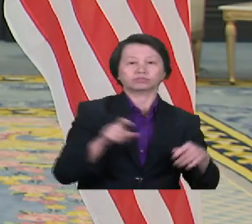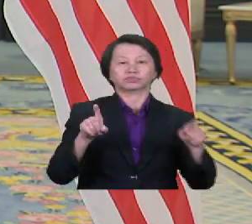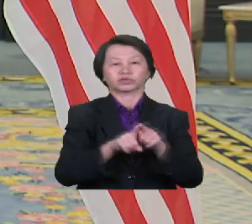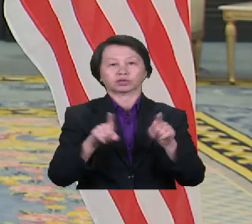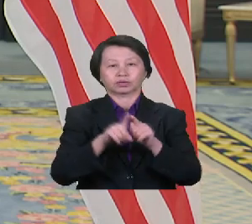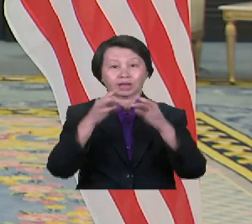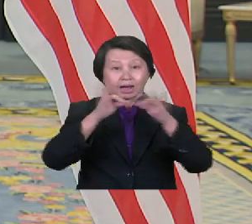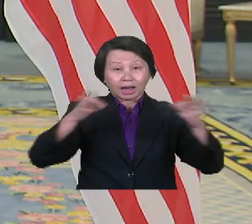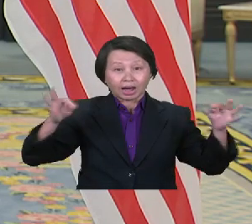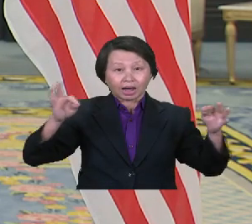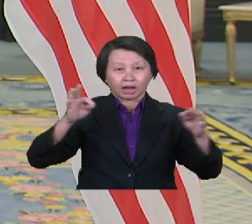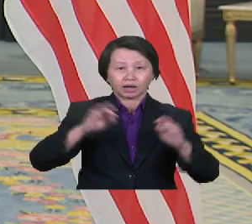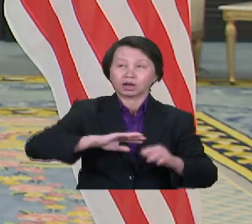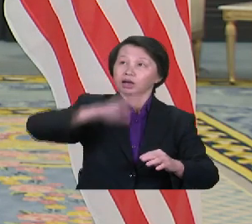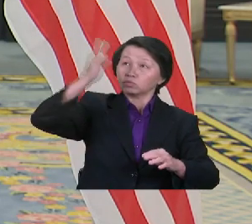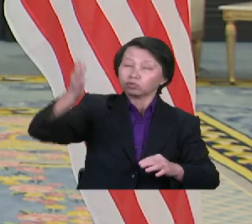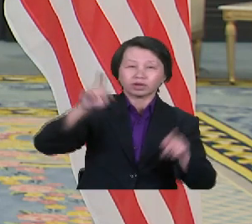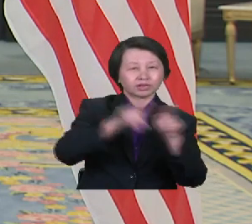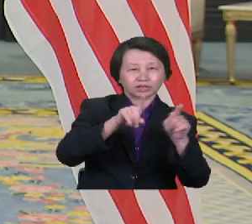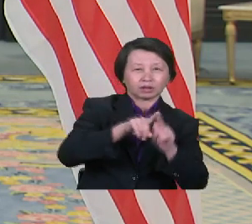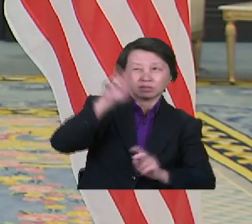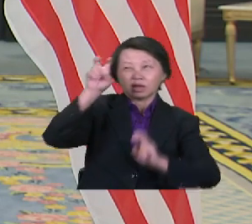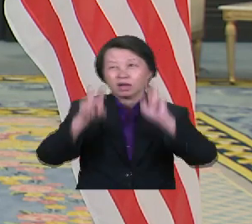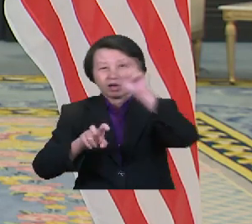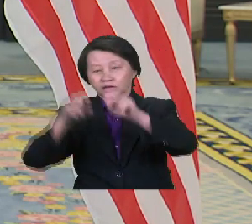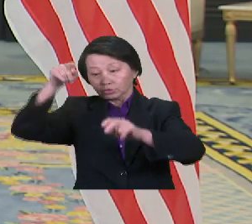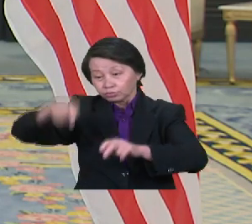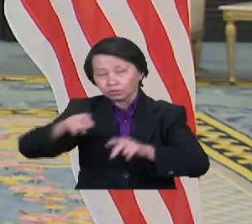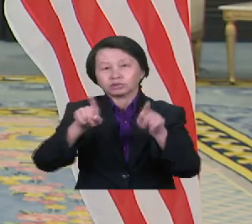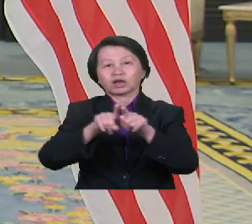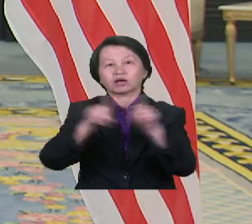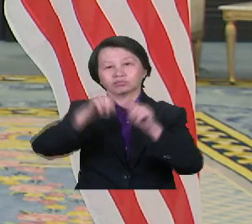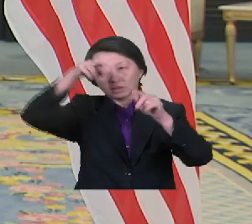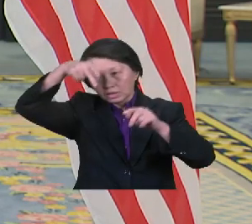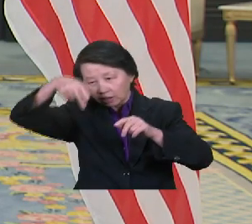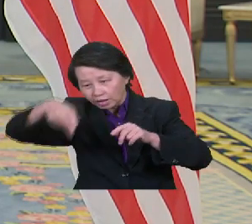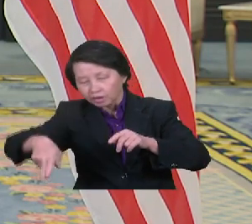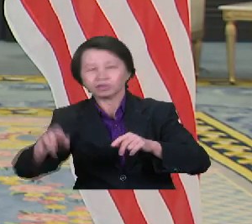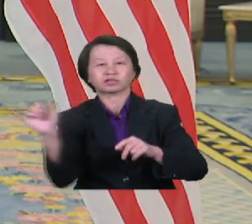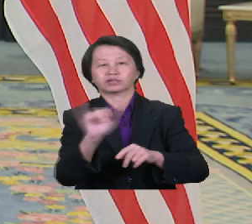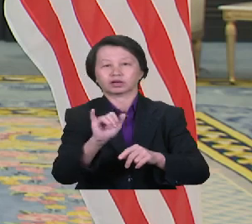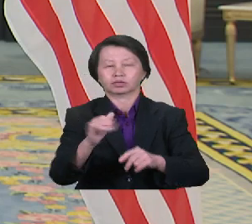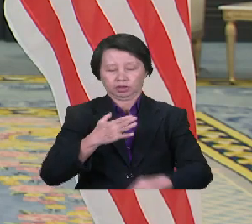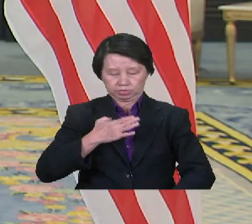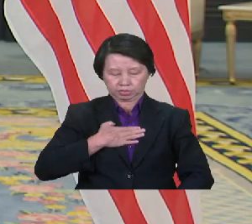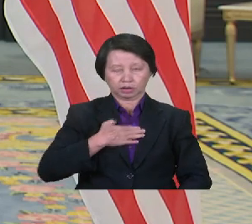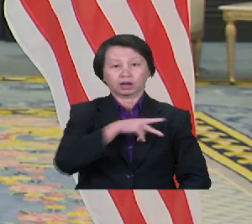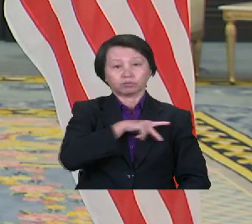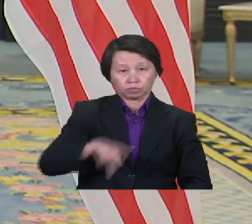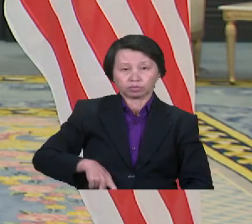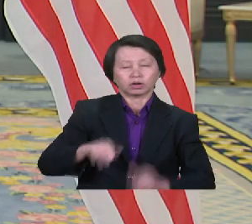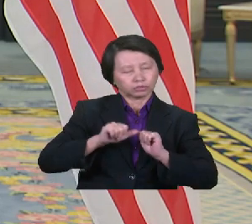pepatah ke bukit sama didaki ke lurah sama dituruni Beta dan raja perem Suri agong akan terus